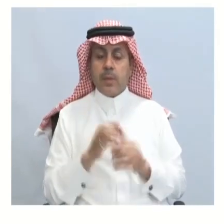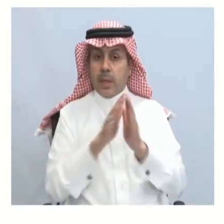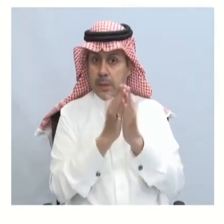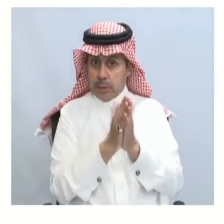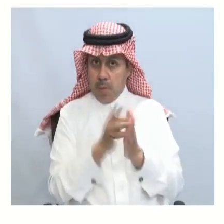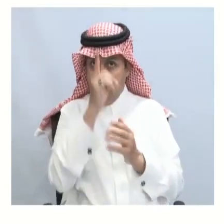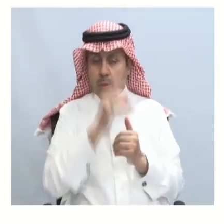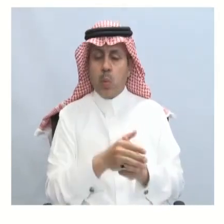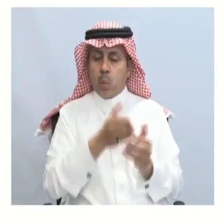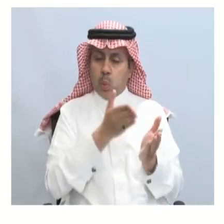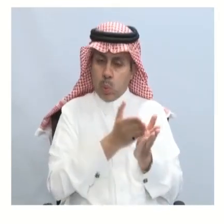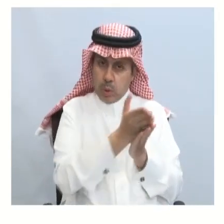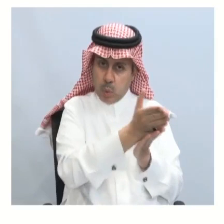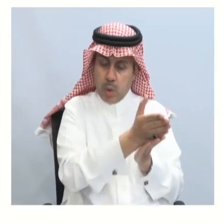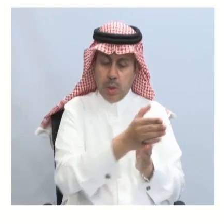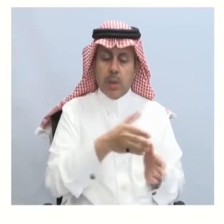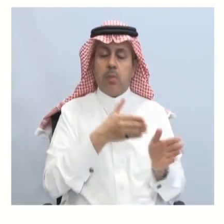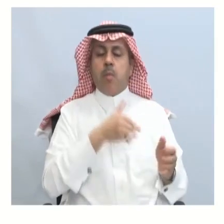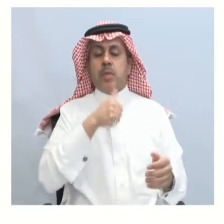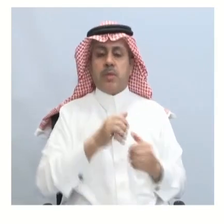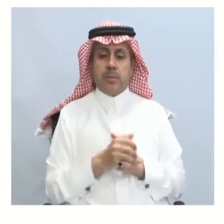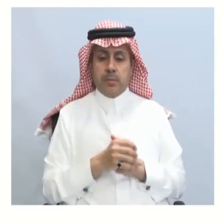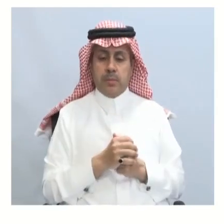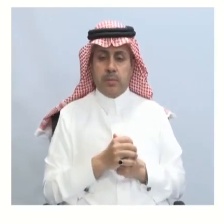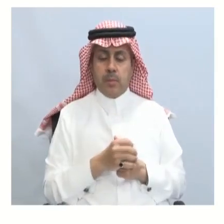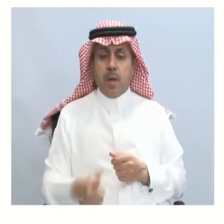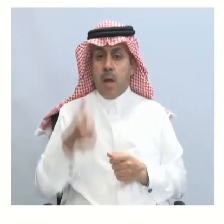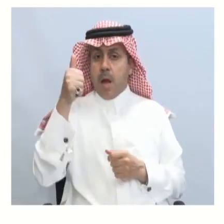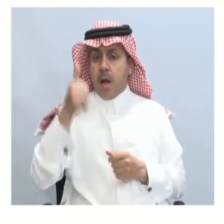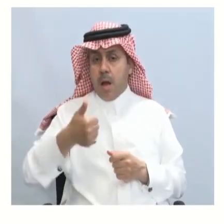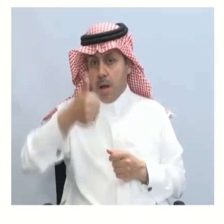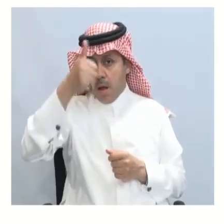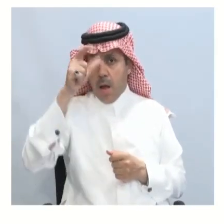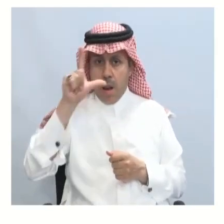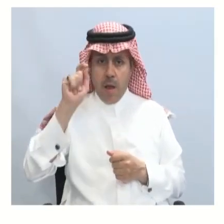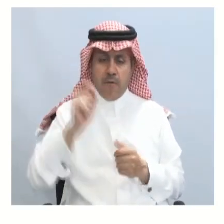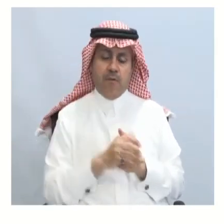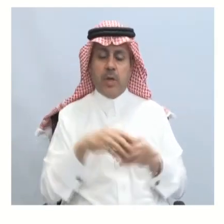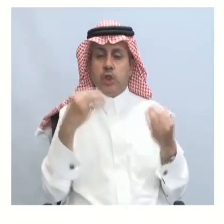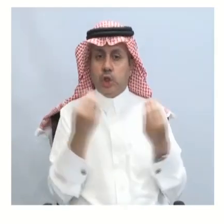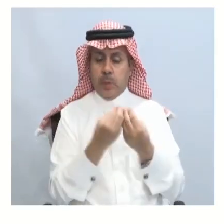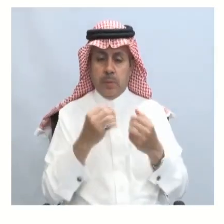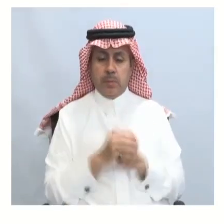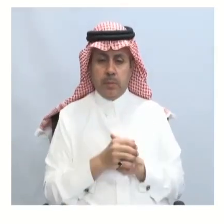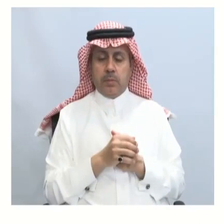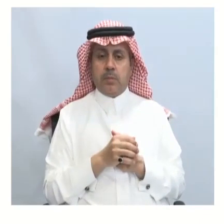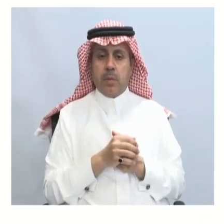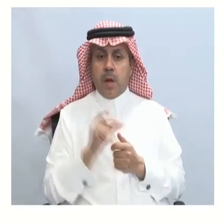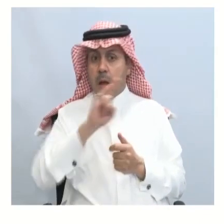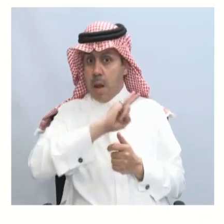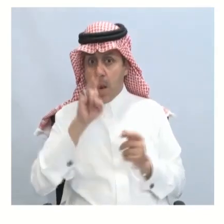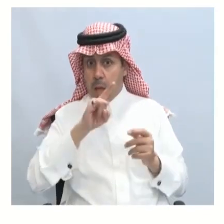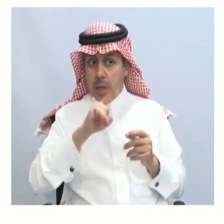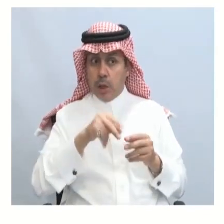وسنه النبي صلى الله عليه وسلم وال اي جمع ولا تفرقوا لا تختلفوا في الدين ولا